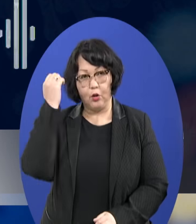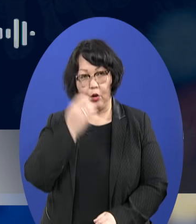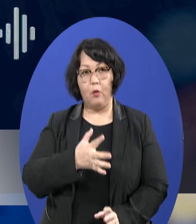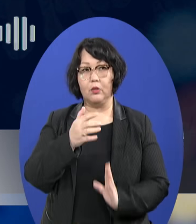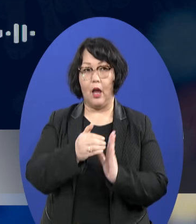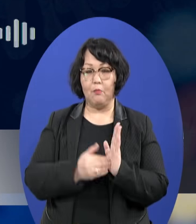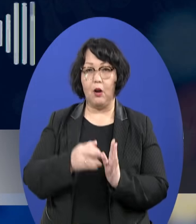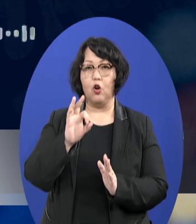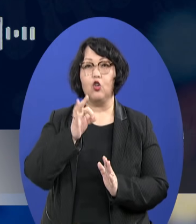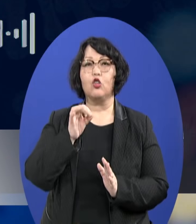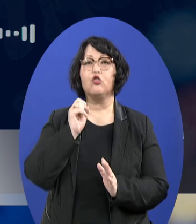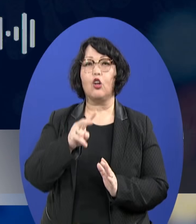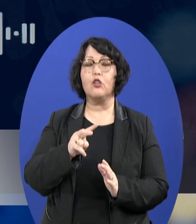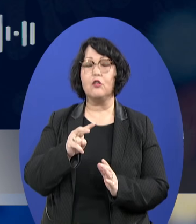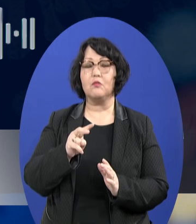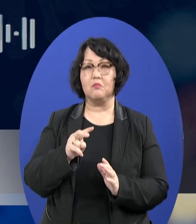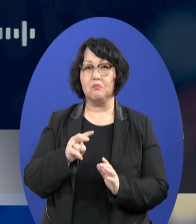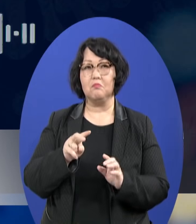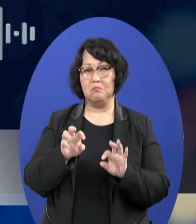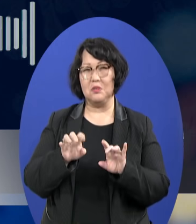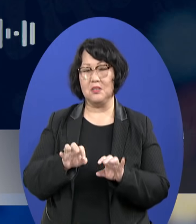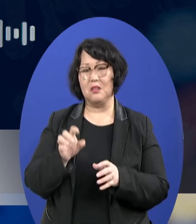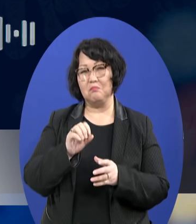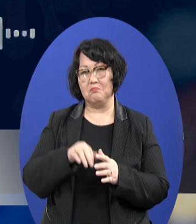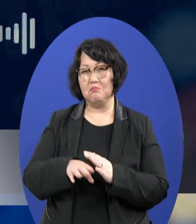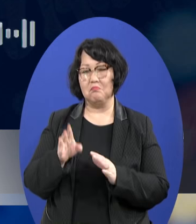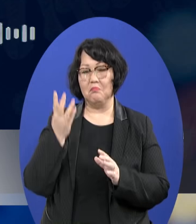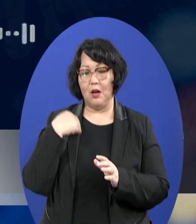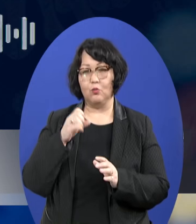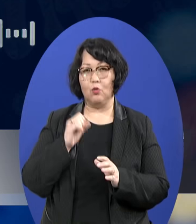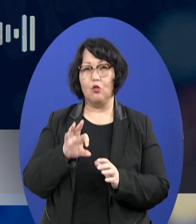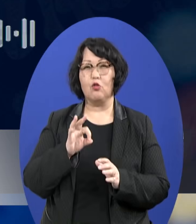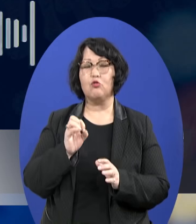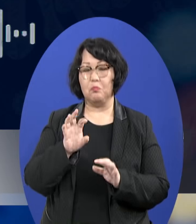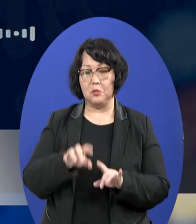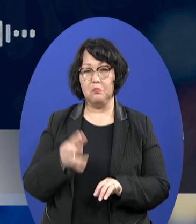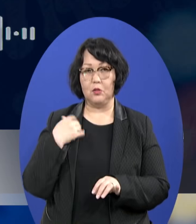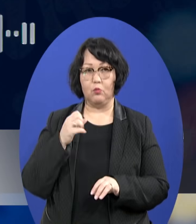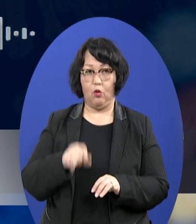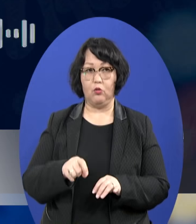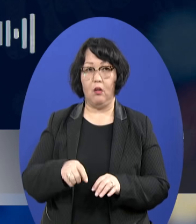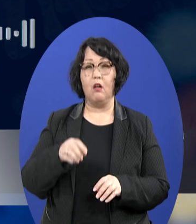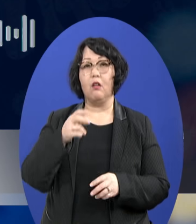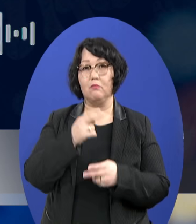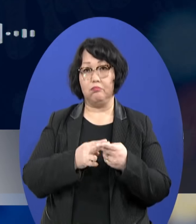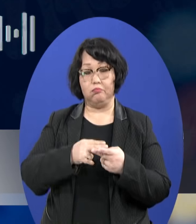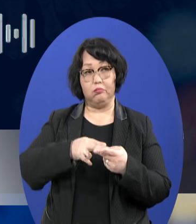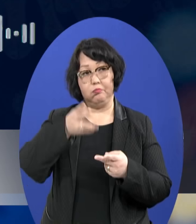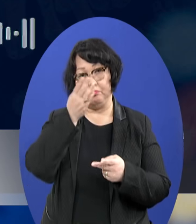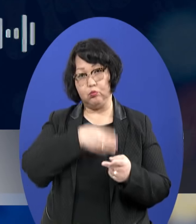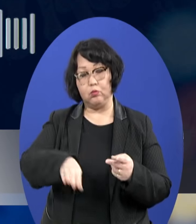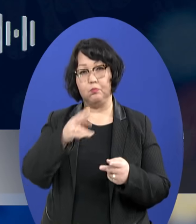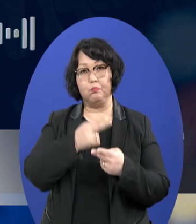өргөдөл өгчтэй байсан бол энэ удаад тийж тухайн авиа компанийн борлуулалт хариуцсан гадруудаас нь шууд захиалга